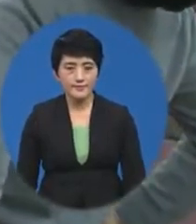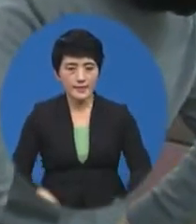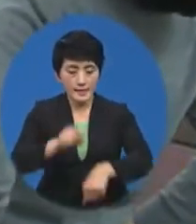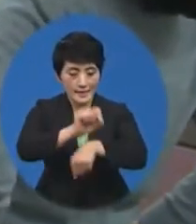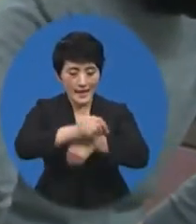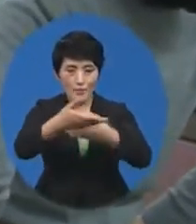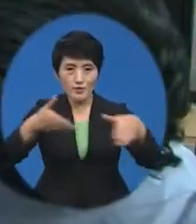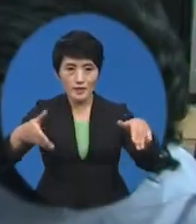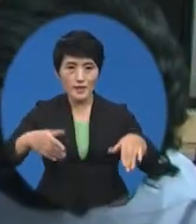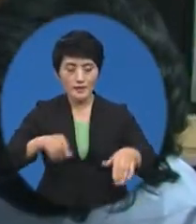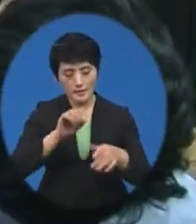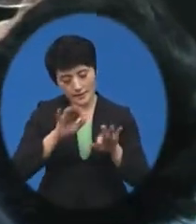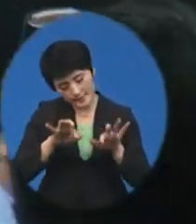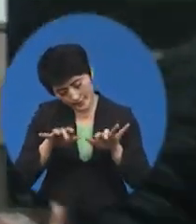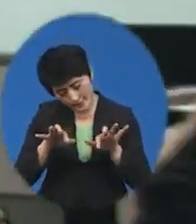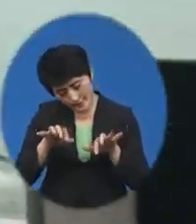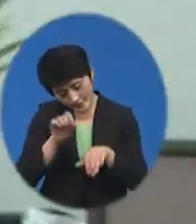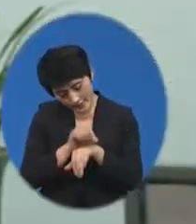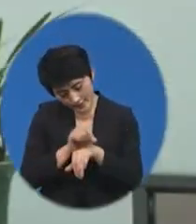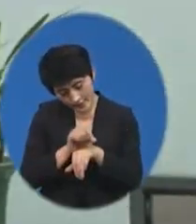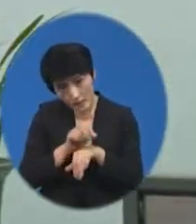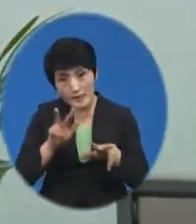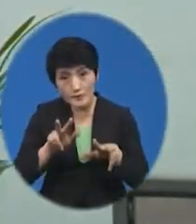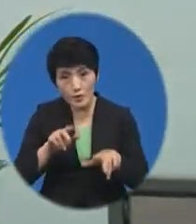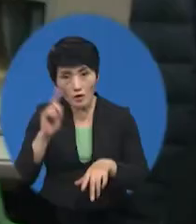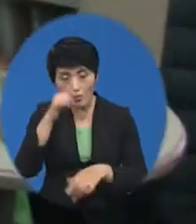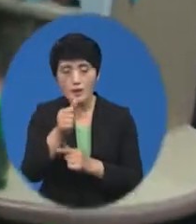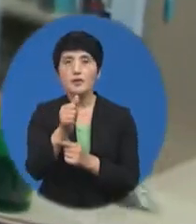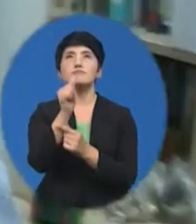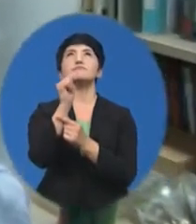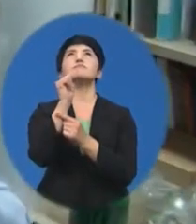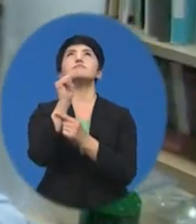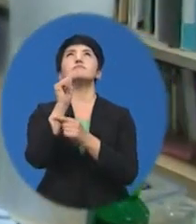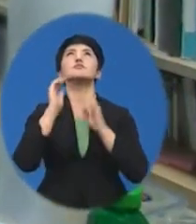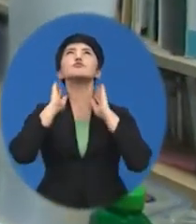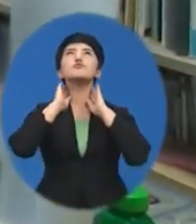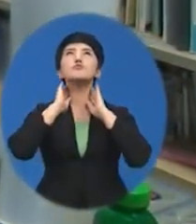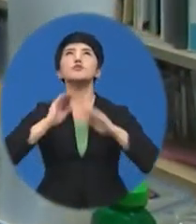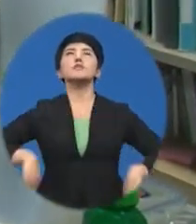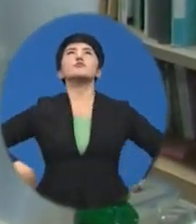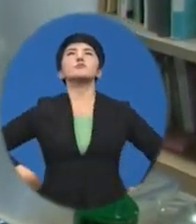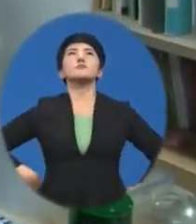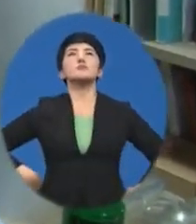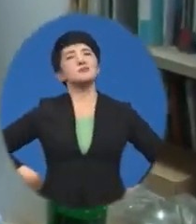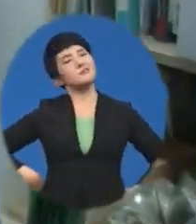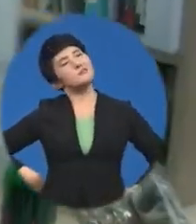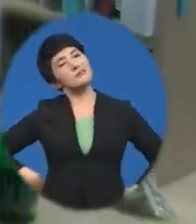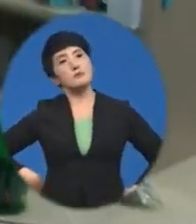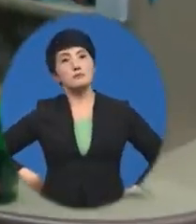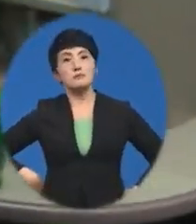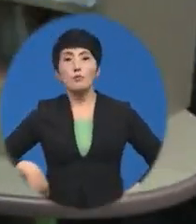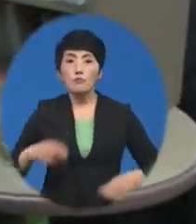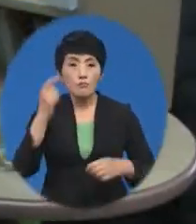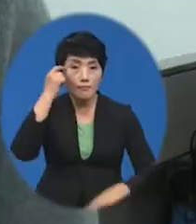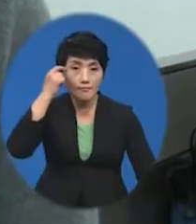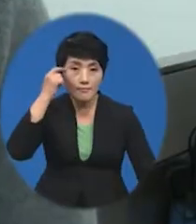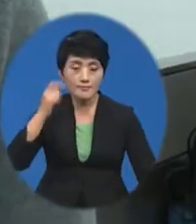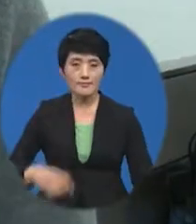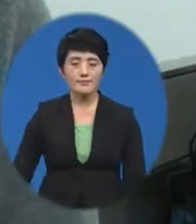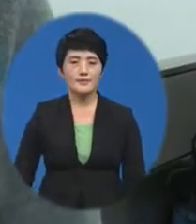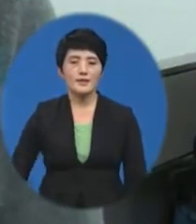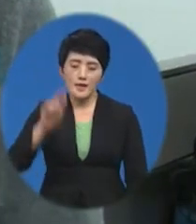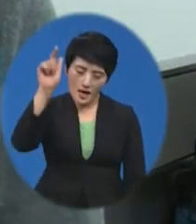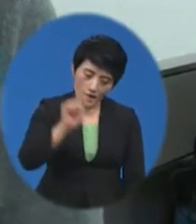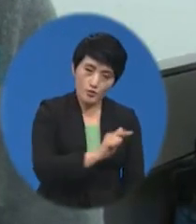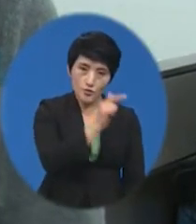사무실에서 맥켄지 운동을 하고 있는 사람들, 하나같이 목을 쭉 뒤로 젖히고 위를 보고 있는데요. 하루